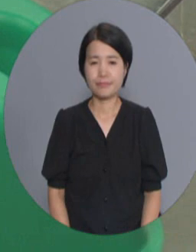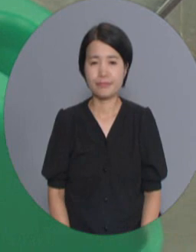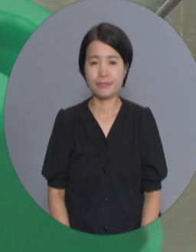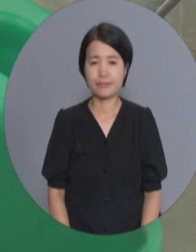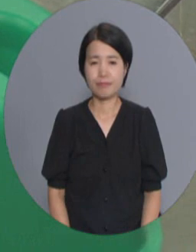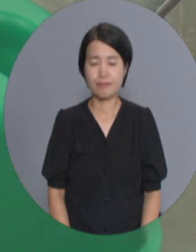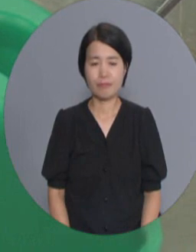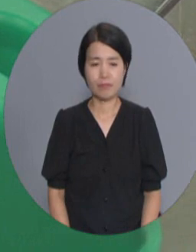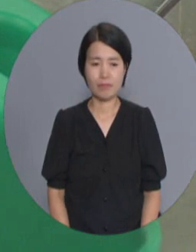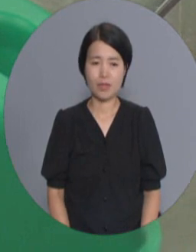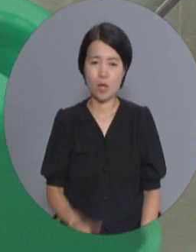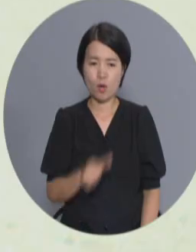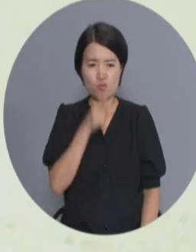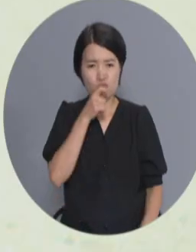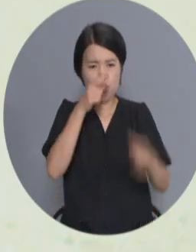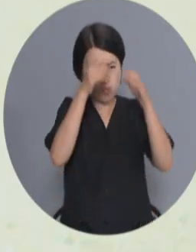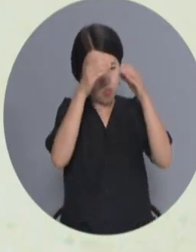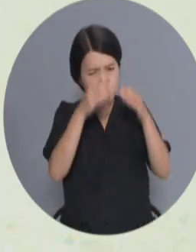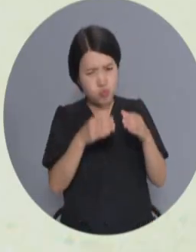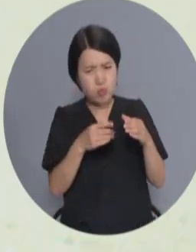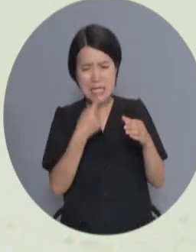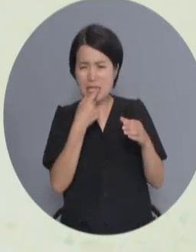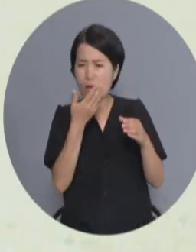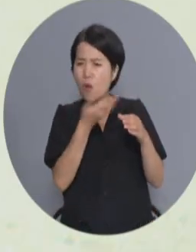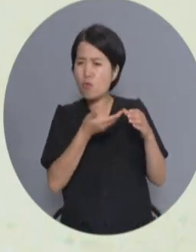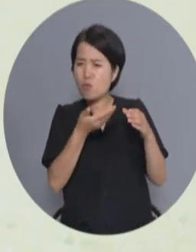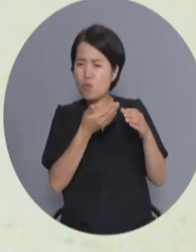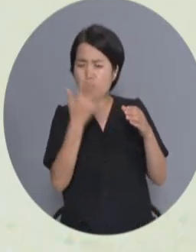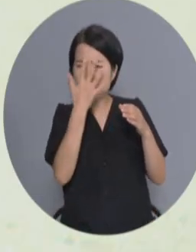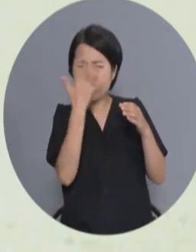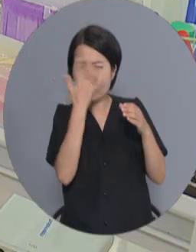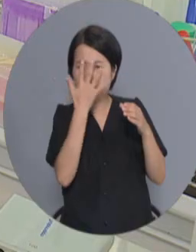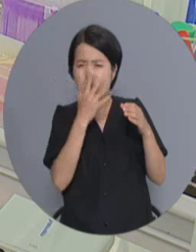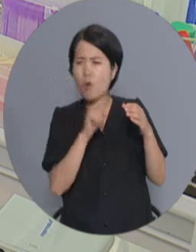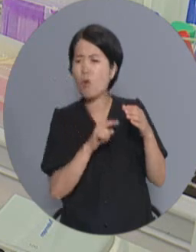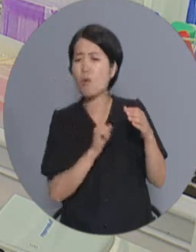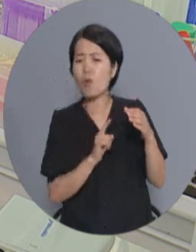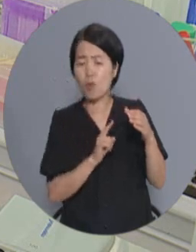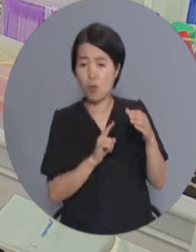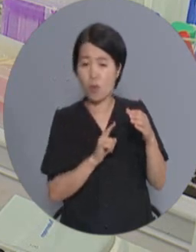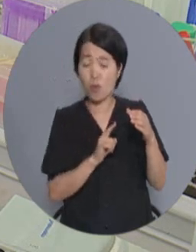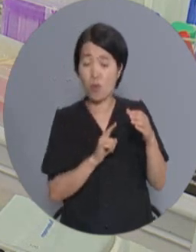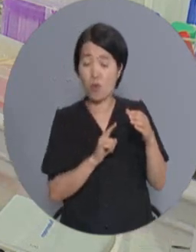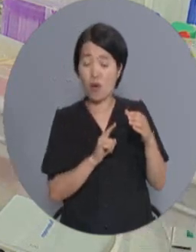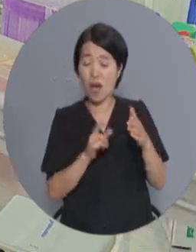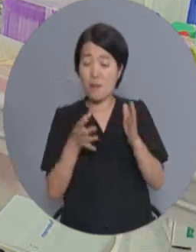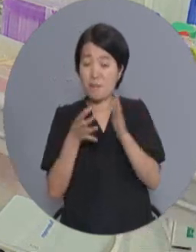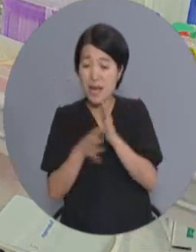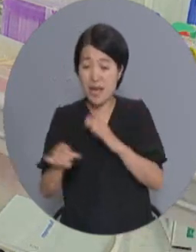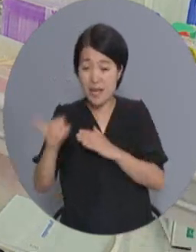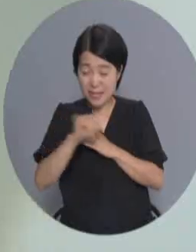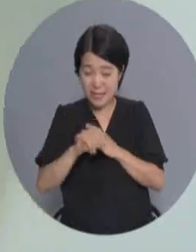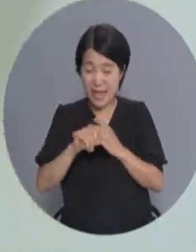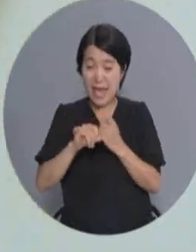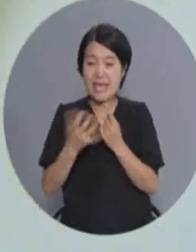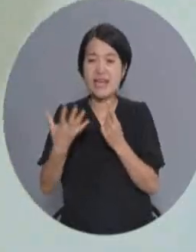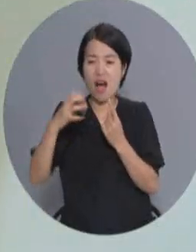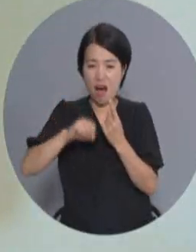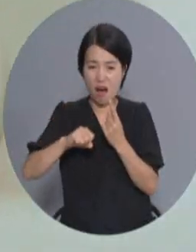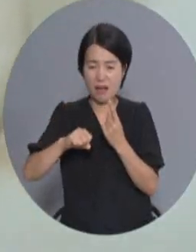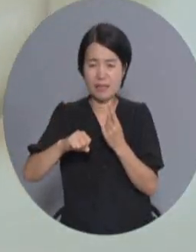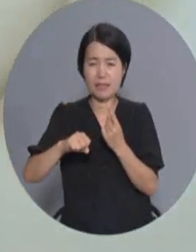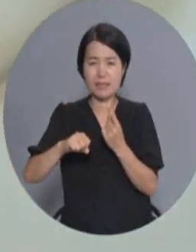물병 모양의 실험 용기 안에 희뿌연 용액이 담겨 있습니다. 1억여 마리의 세균이 섞인 이 용액에